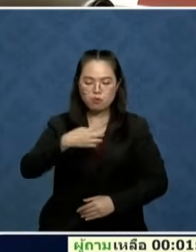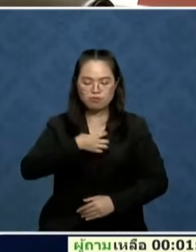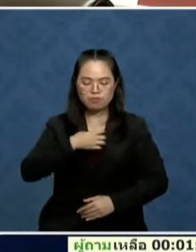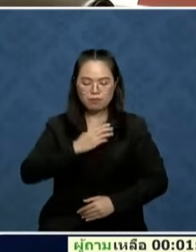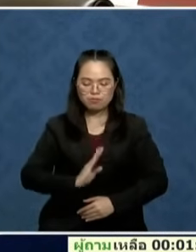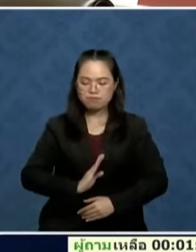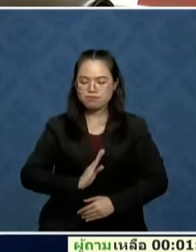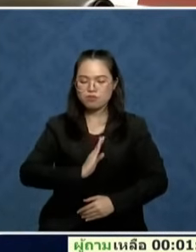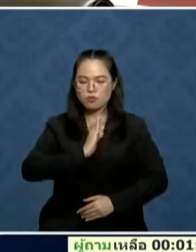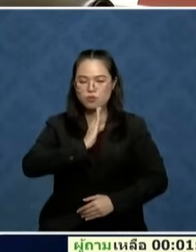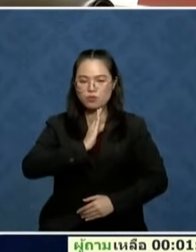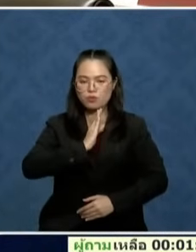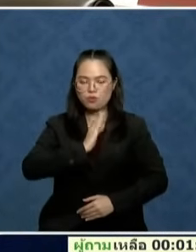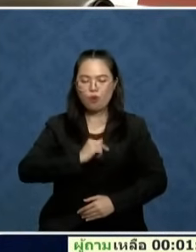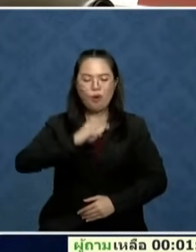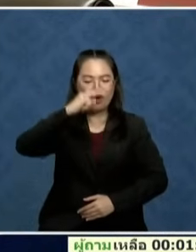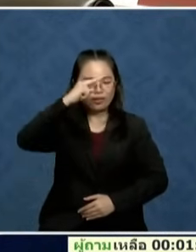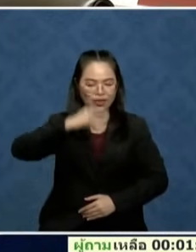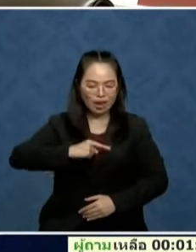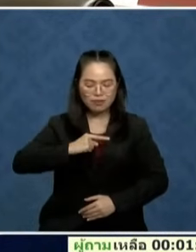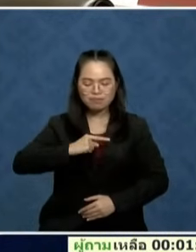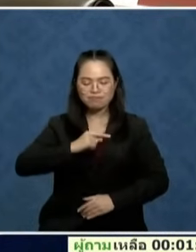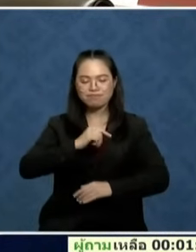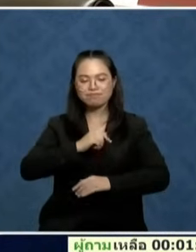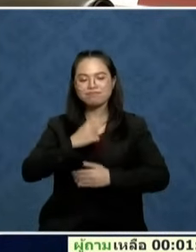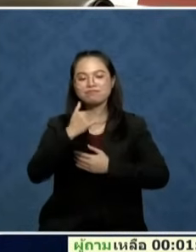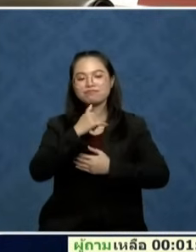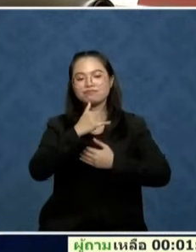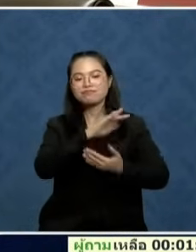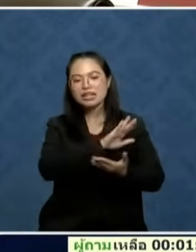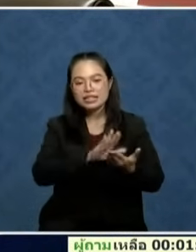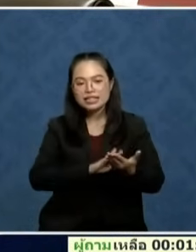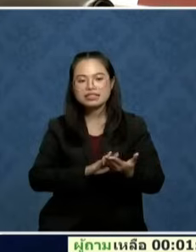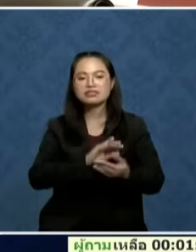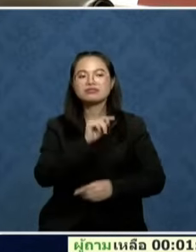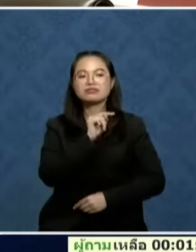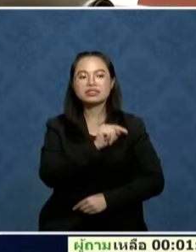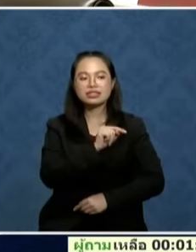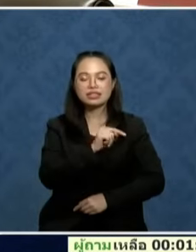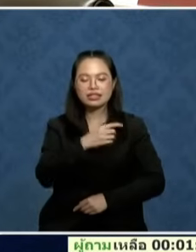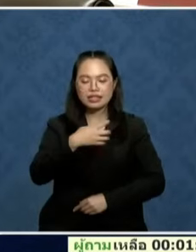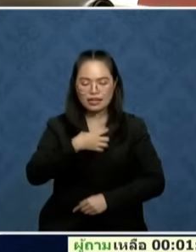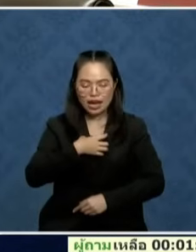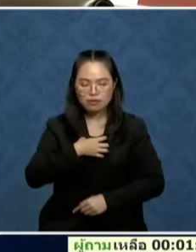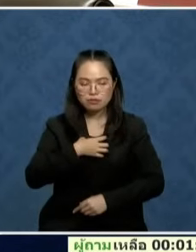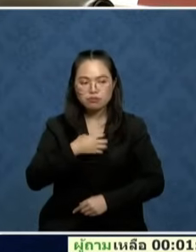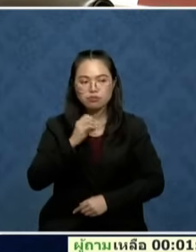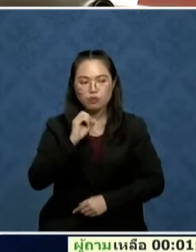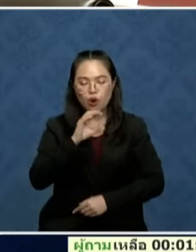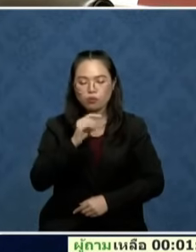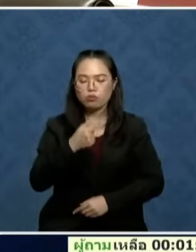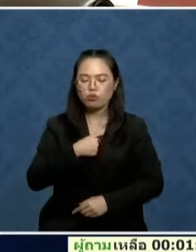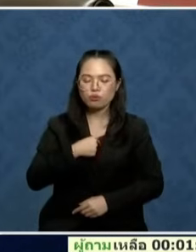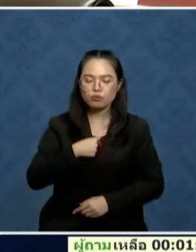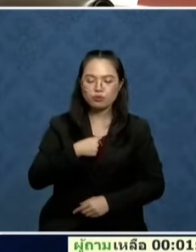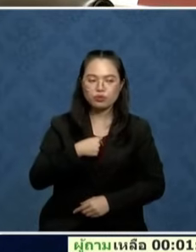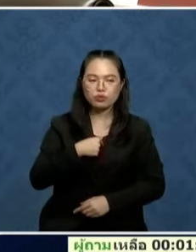ให้เกิดขึ้นกับประเทศไทยและขณะเดียวกันก็ต้องชั่งน้ำหนักระหว่